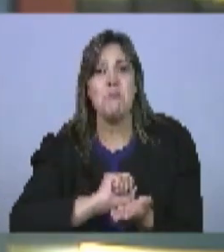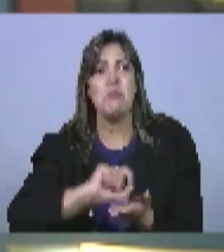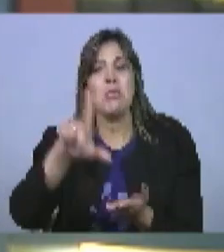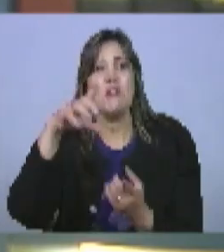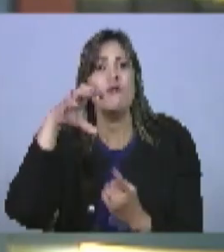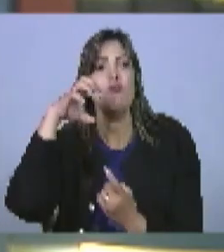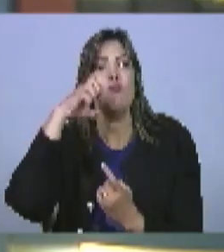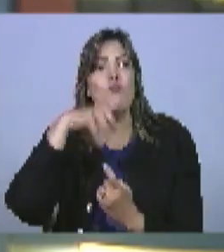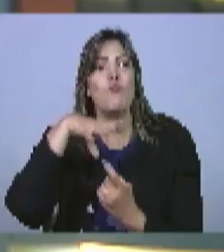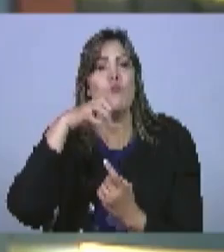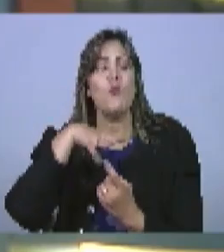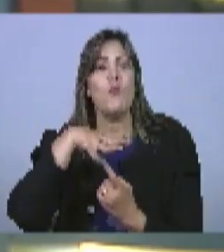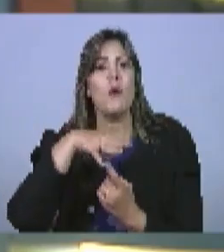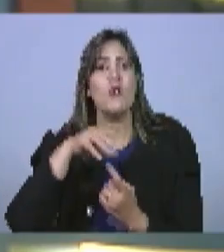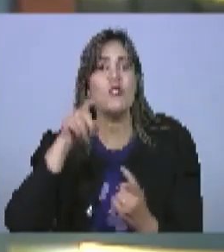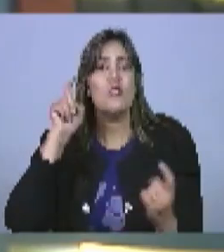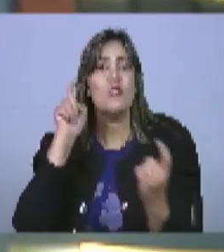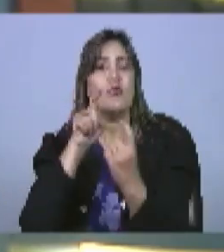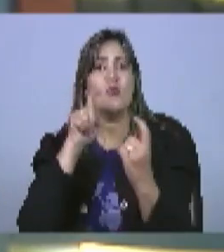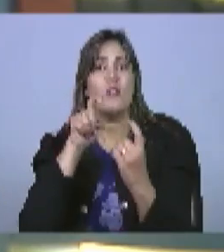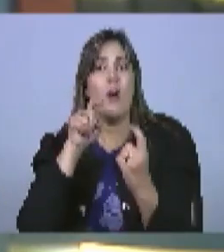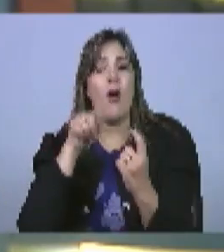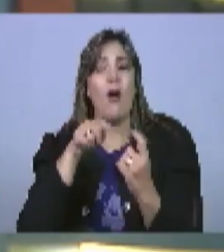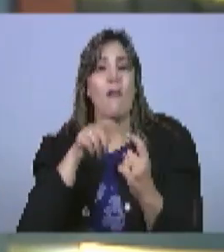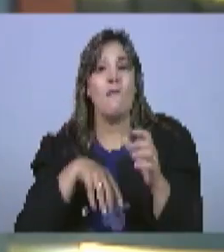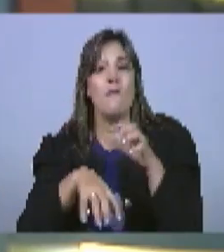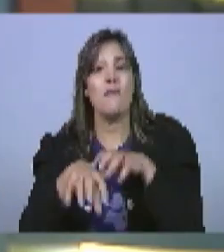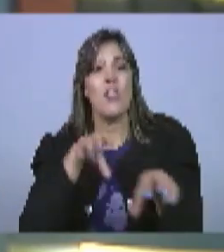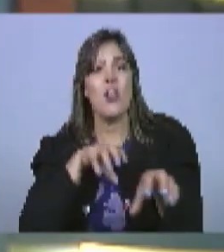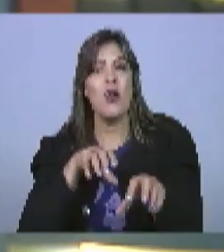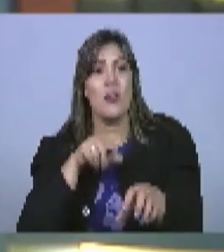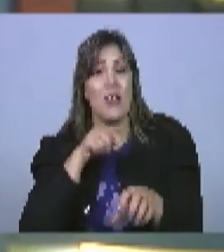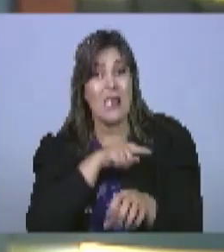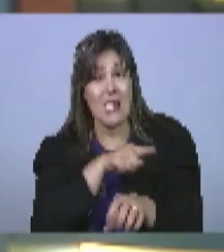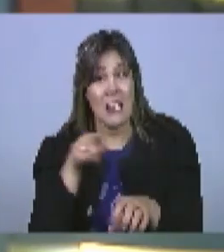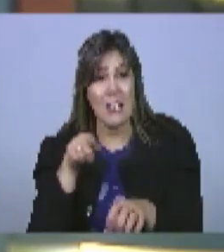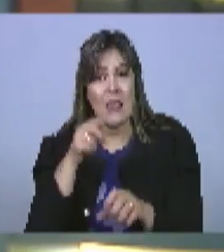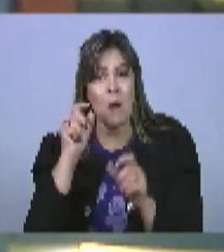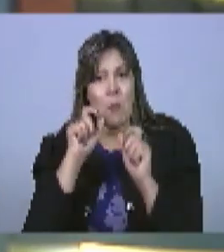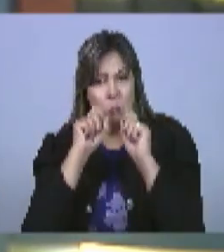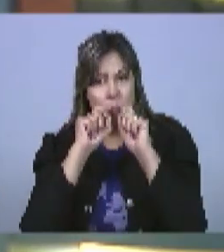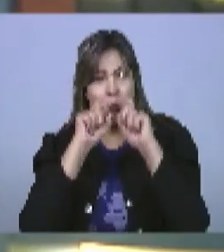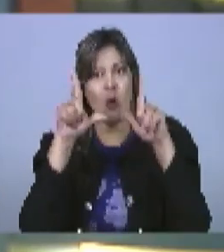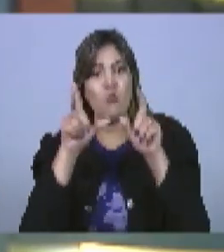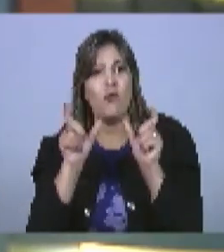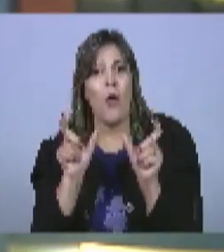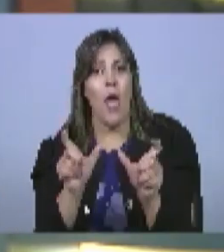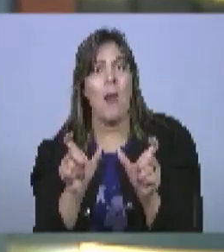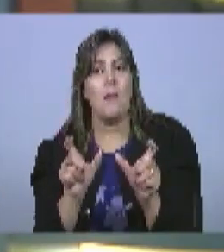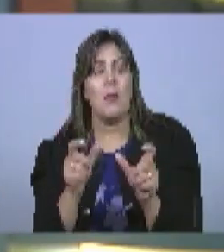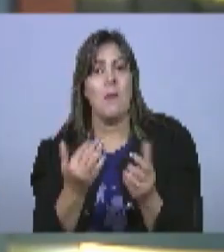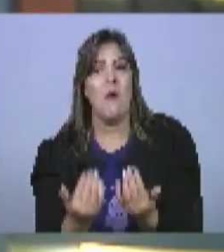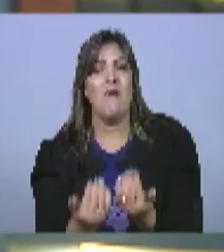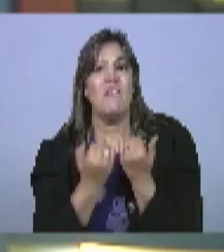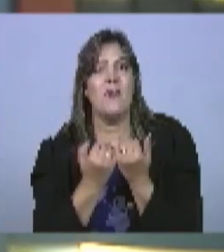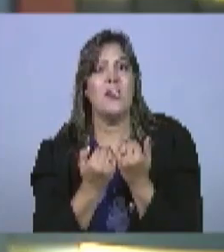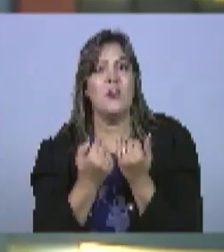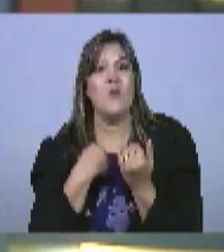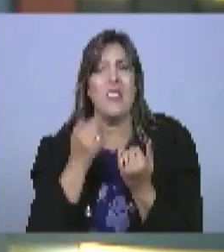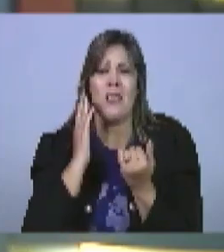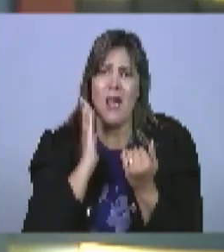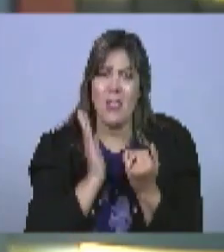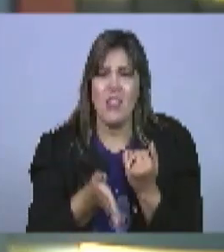هي ايران ان ايران مكشوفه امنيا امامها وانها تستطيع ان تصل الى